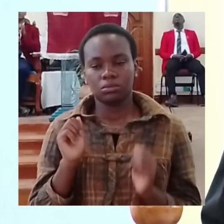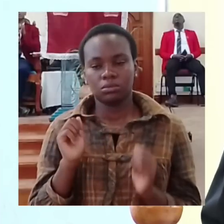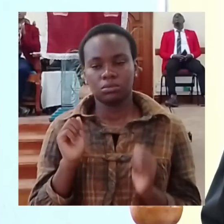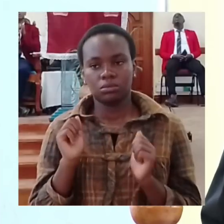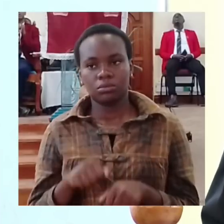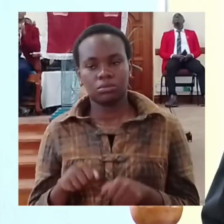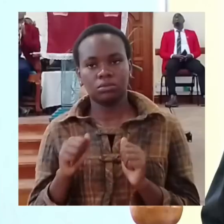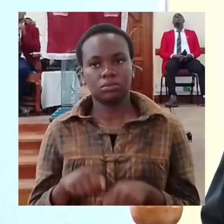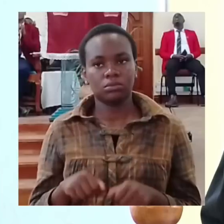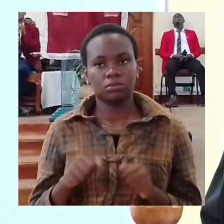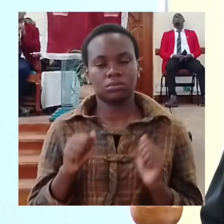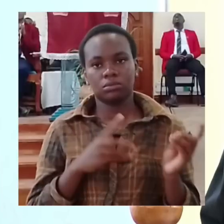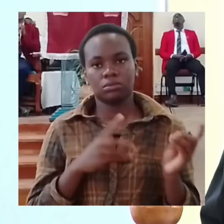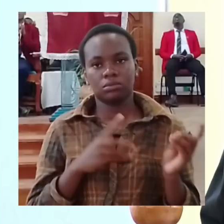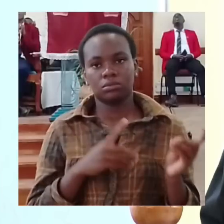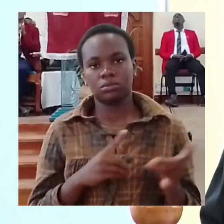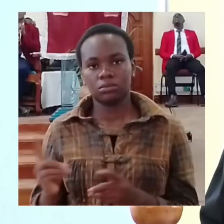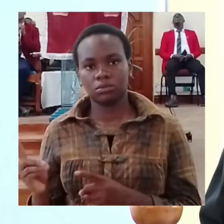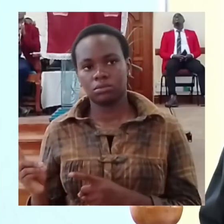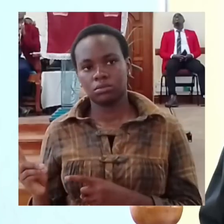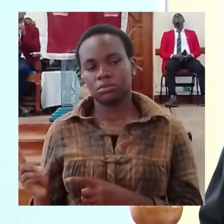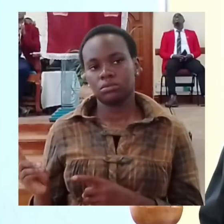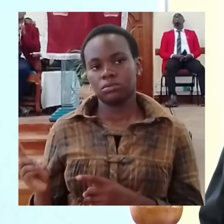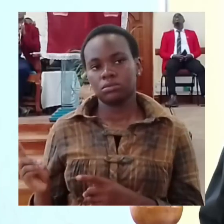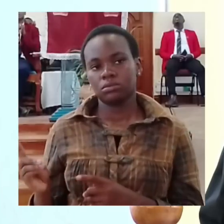ũũru niĩ.